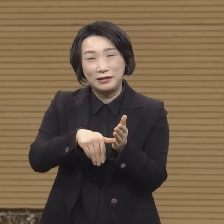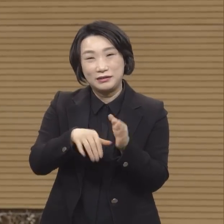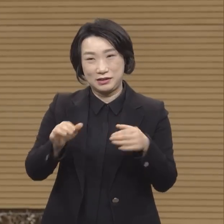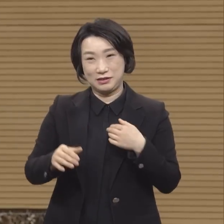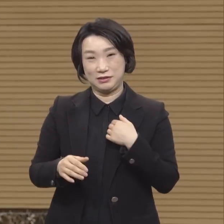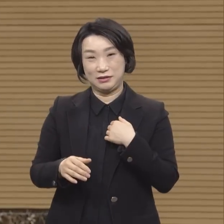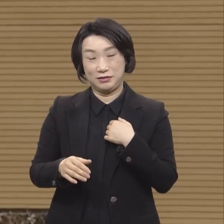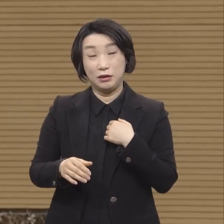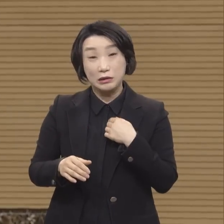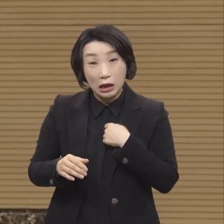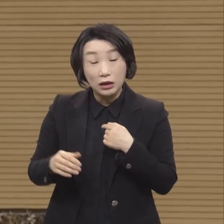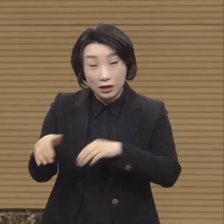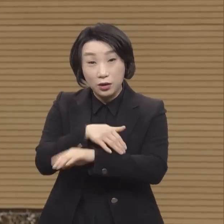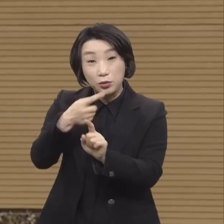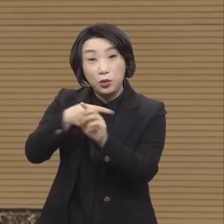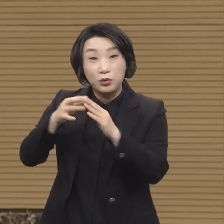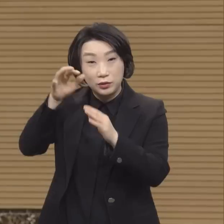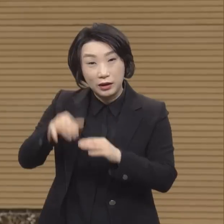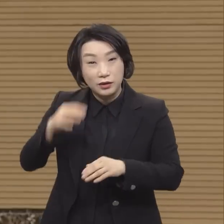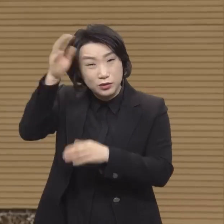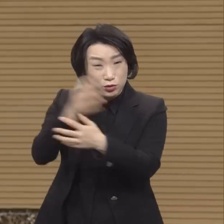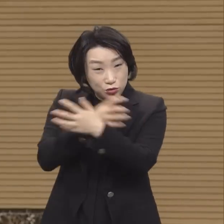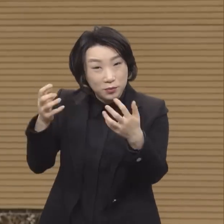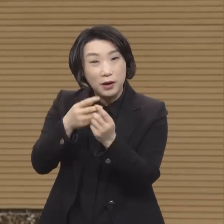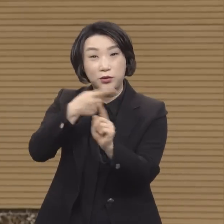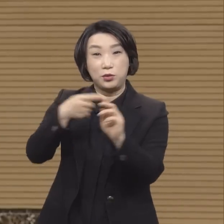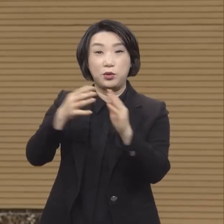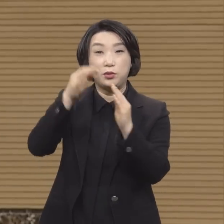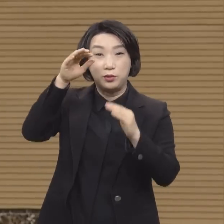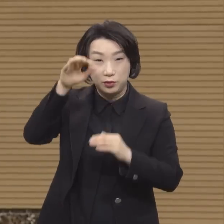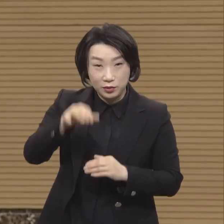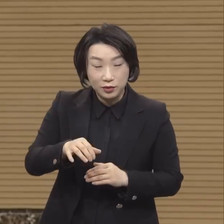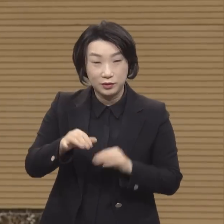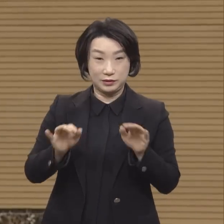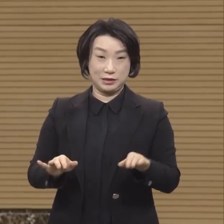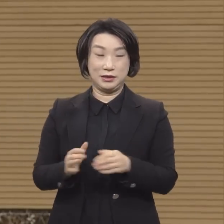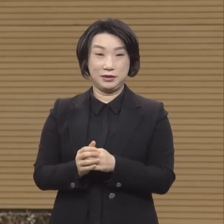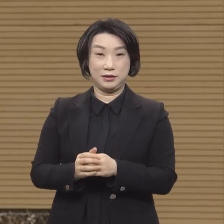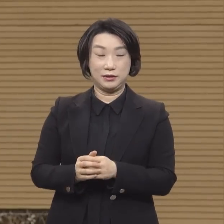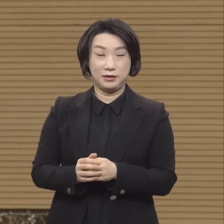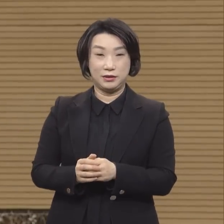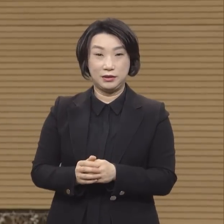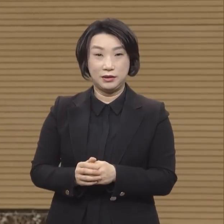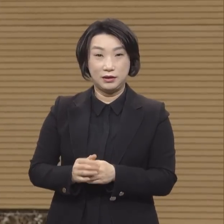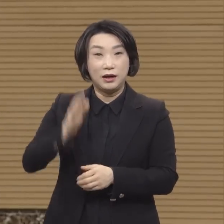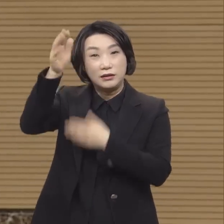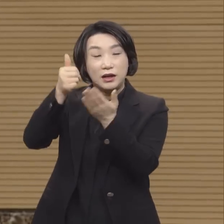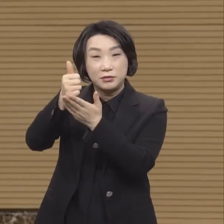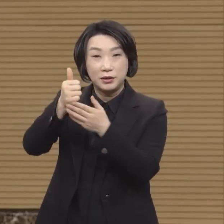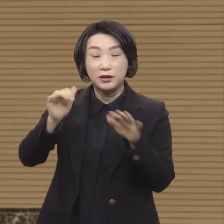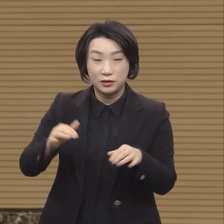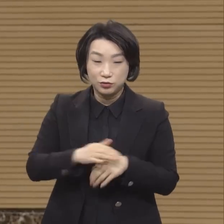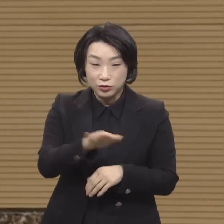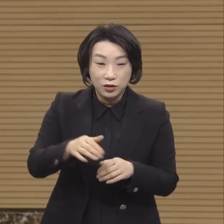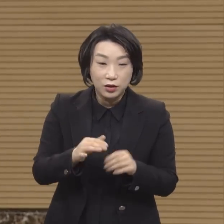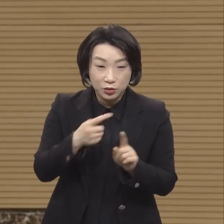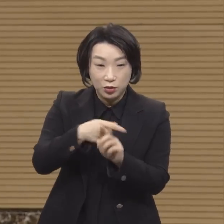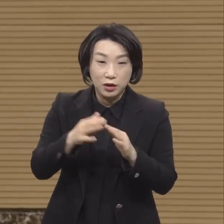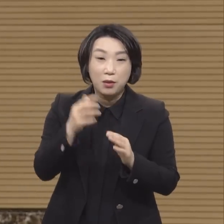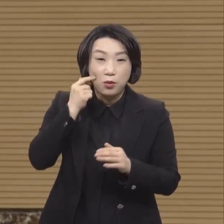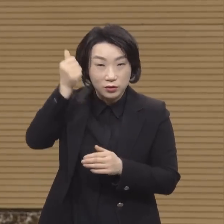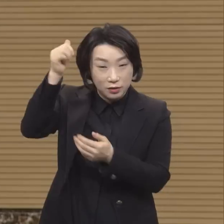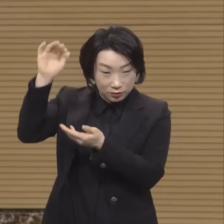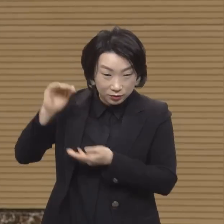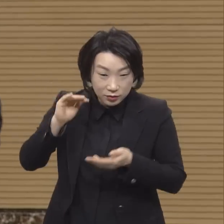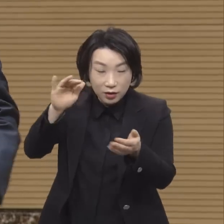교회도 성령이 충만한 교회예요. 하나님께서 우리 목사님을 통해서 하시는 말씀을 들을